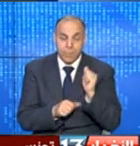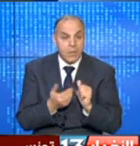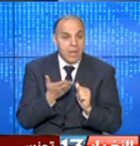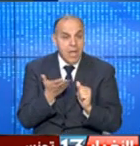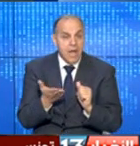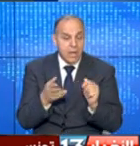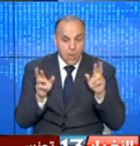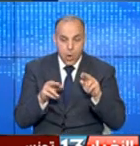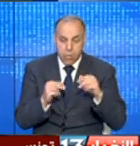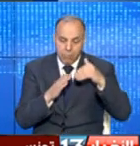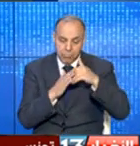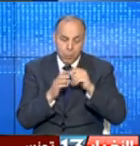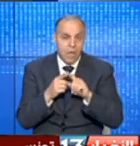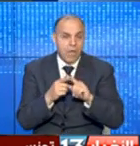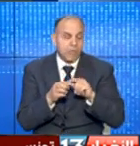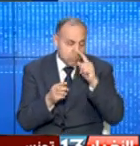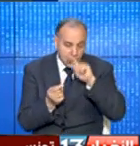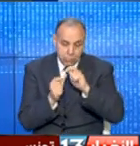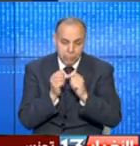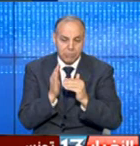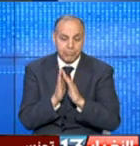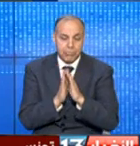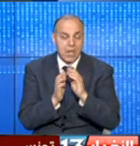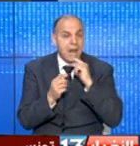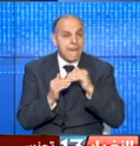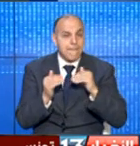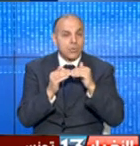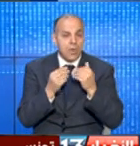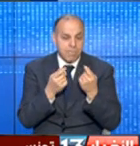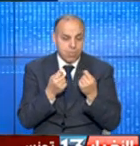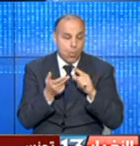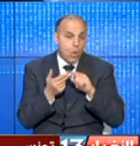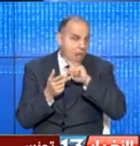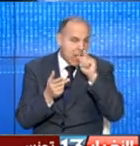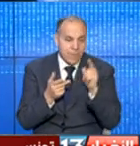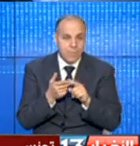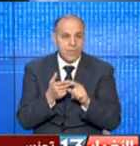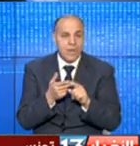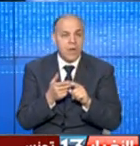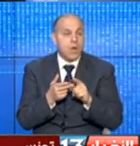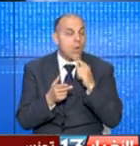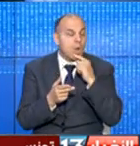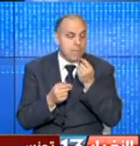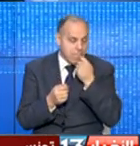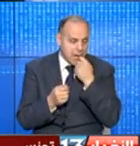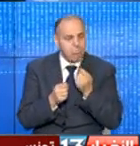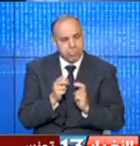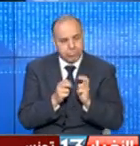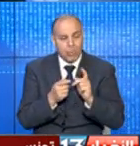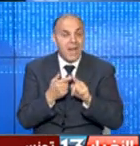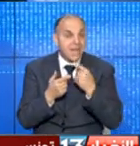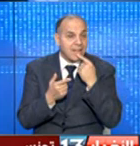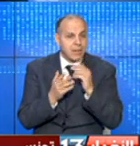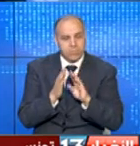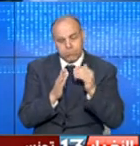ويعود هذا التراجع الى الانفراج المسجله على مستوى اسعار كل المواد وخاصه غذائيه منها التي